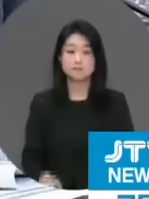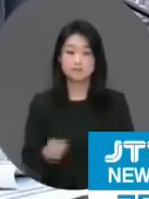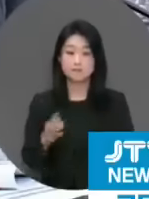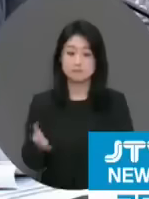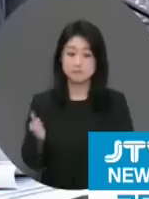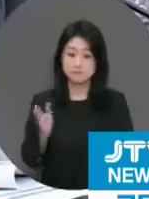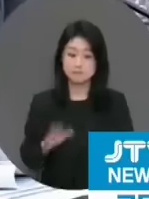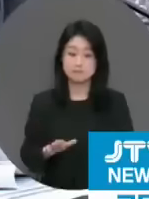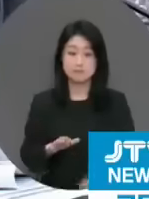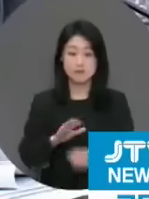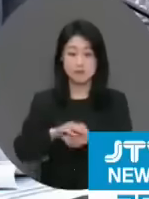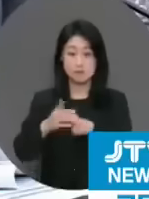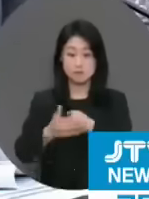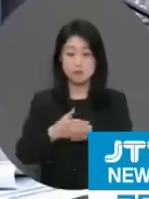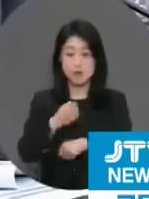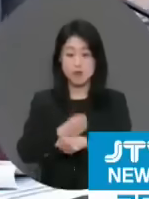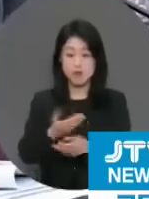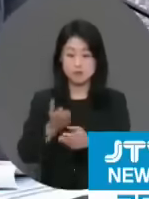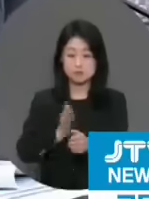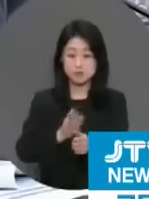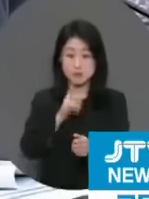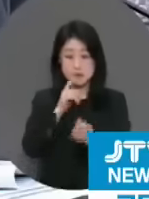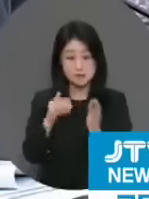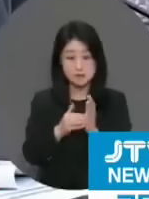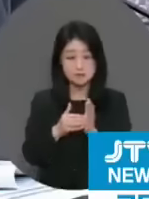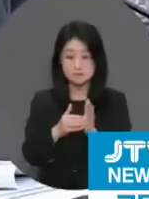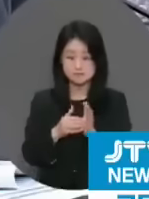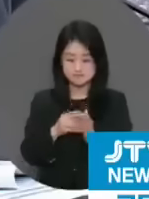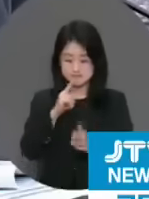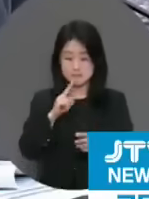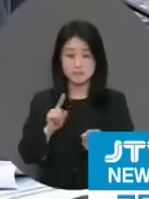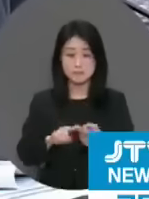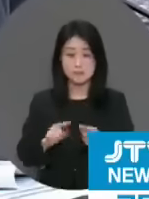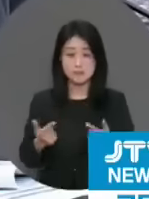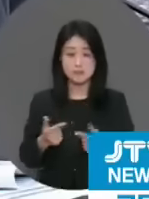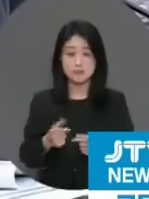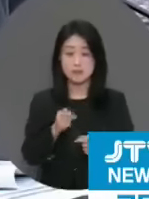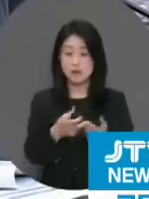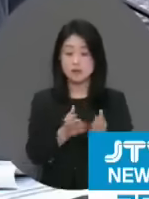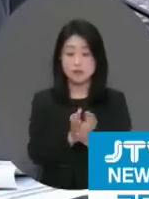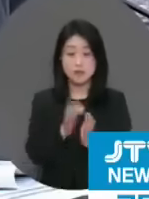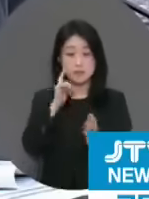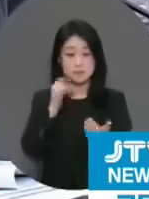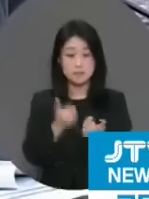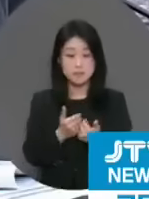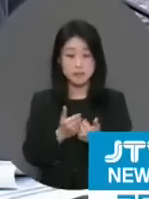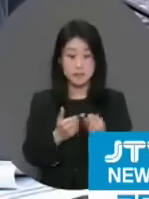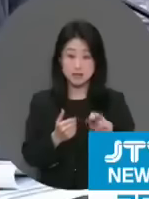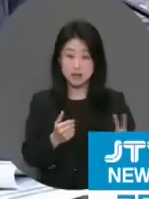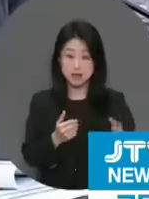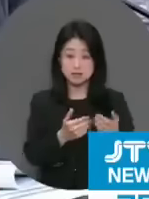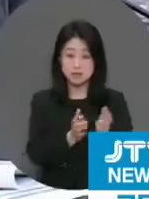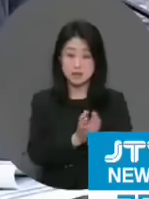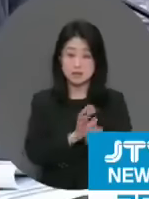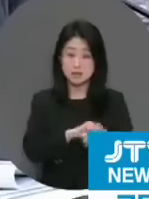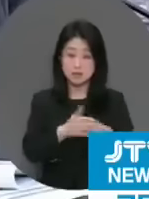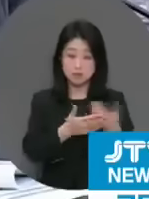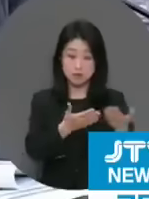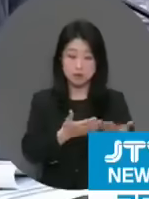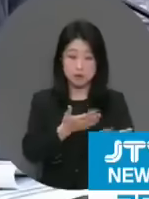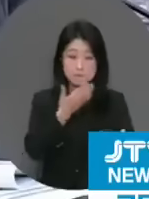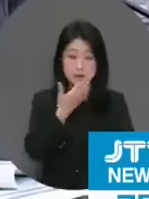그러면은 협조하겠다는 말씀으로 가름하나요? 지금 예를 들어서 여당에서 반대하면 야당과 협조할 수 있어요? 박장범